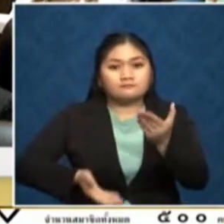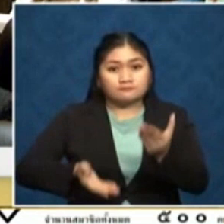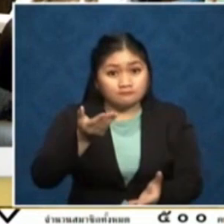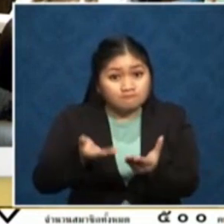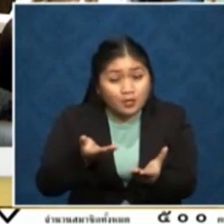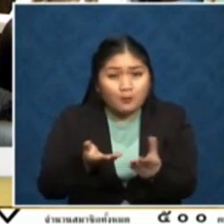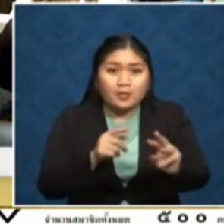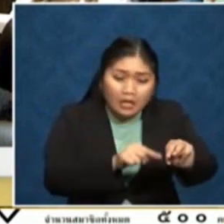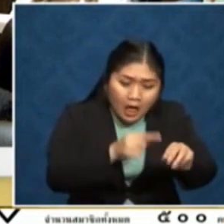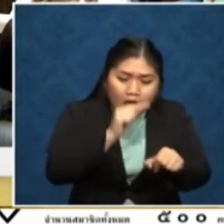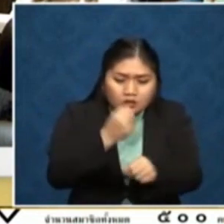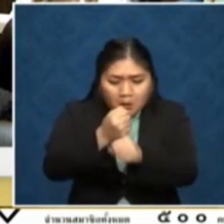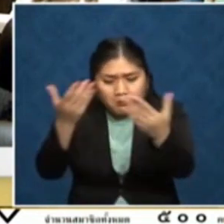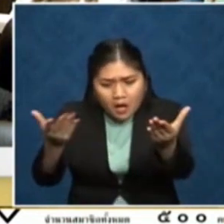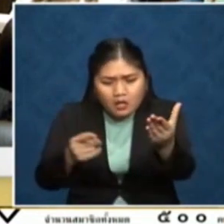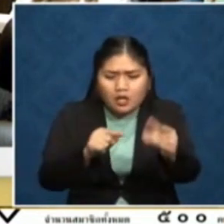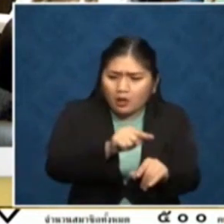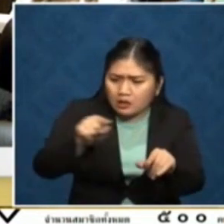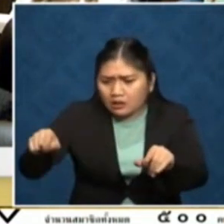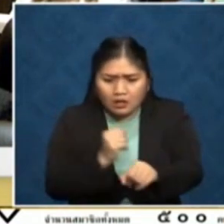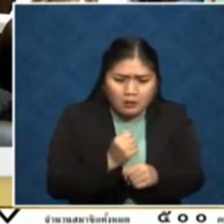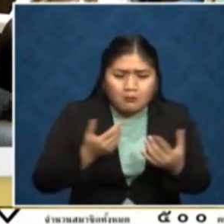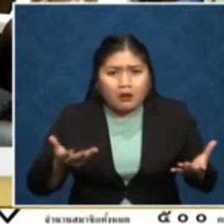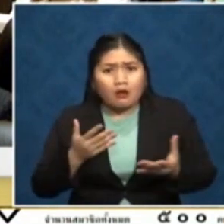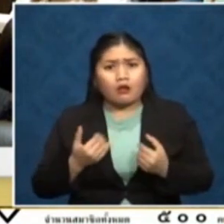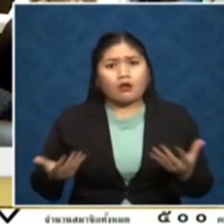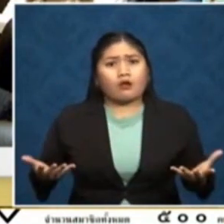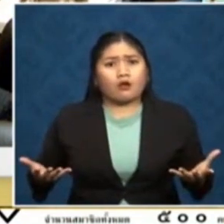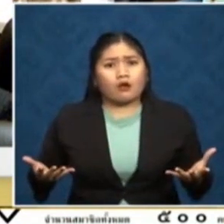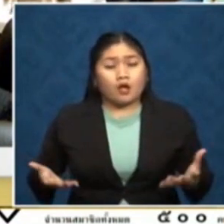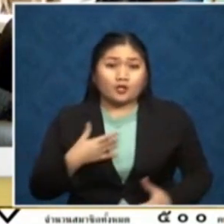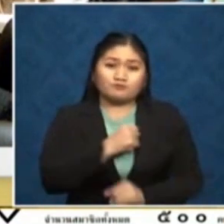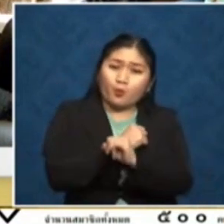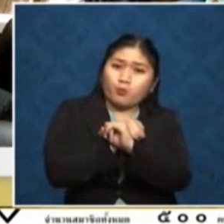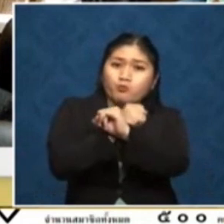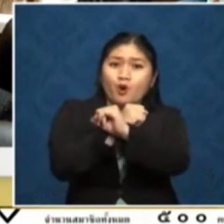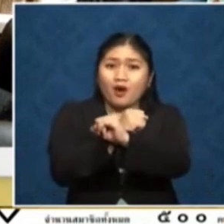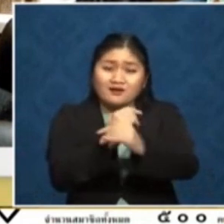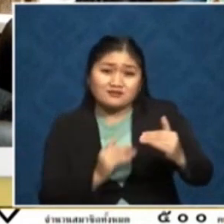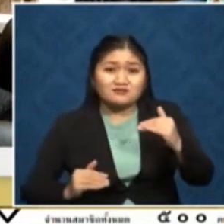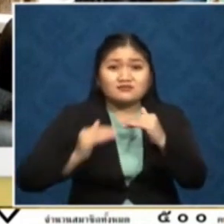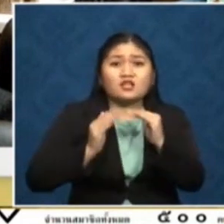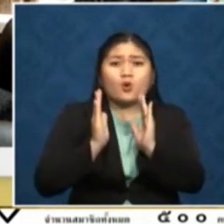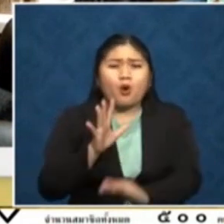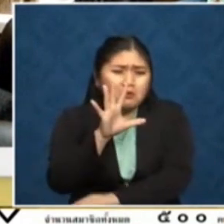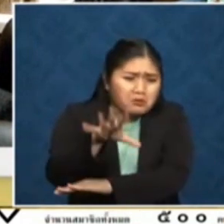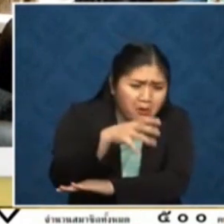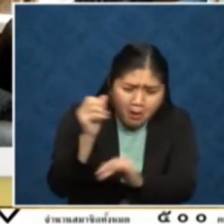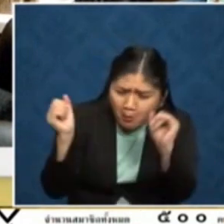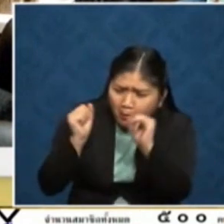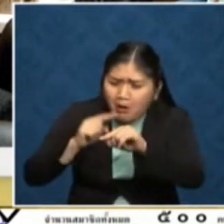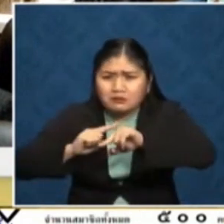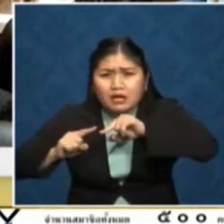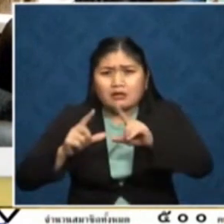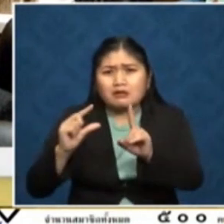ครับท่านประธานเป็นที่ที่เราไปถกเถียงกันครับลายมาตราเลยก็ว่าได้ว่ามาตรานี้เราจะเอายังไงมาตรานั้นเราจะ